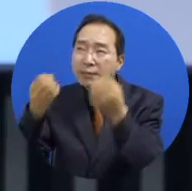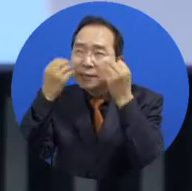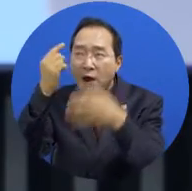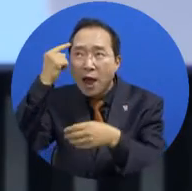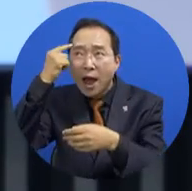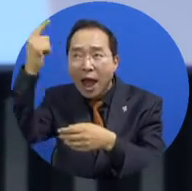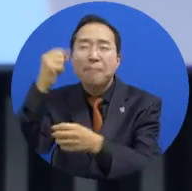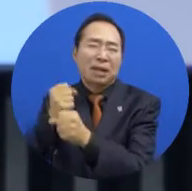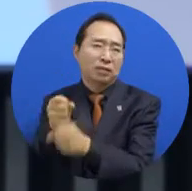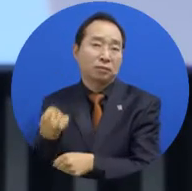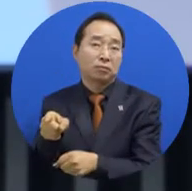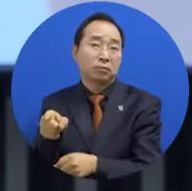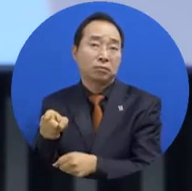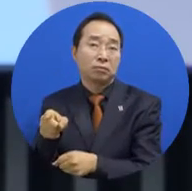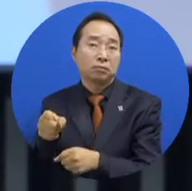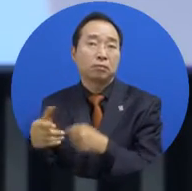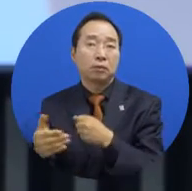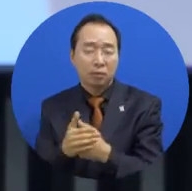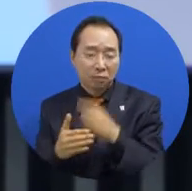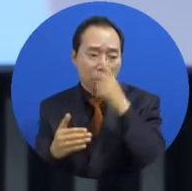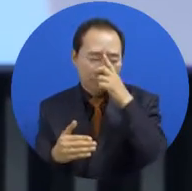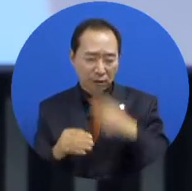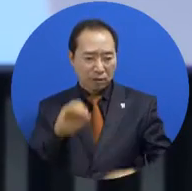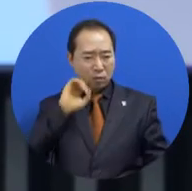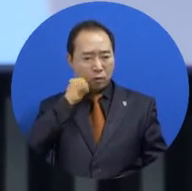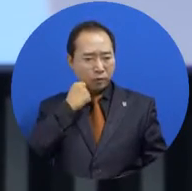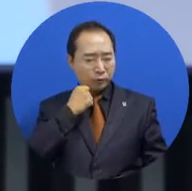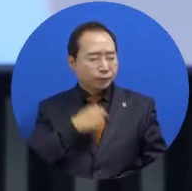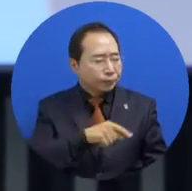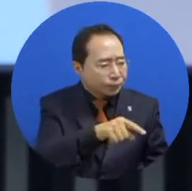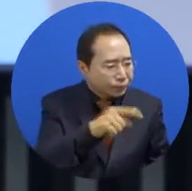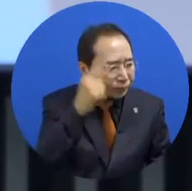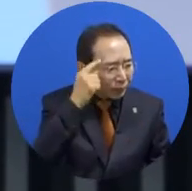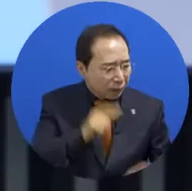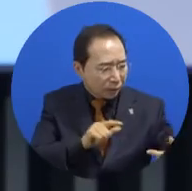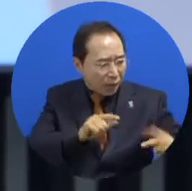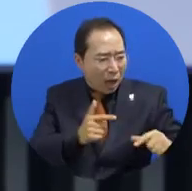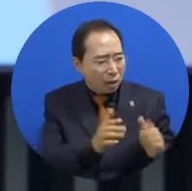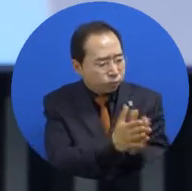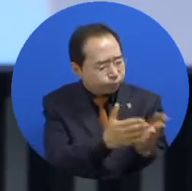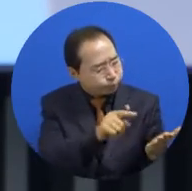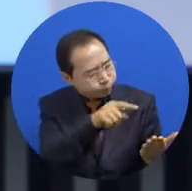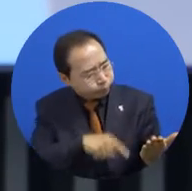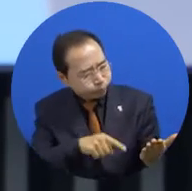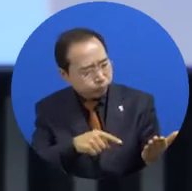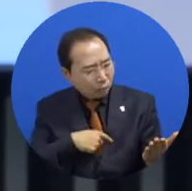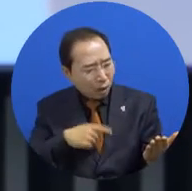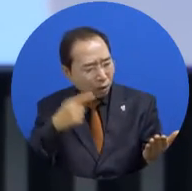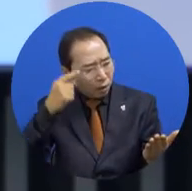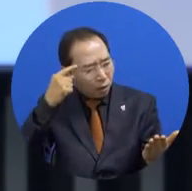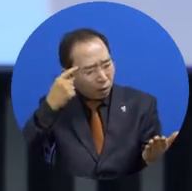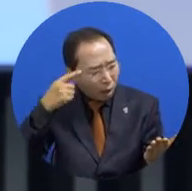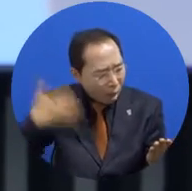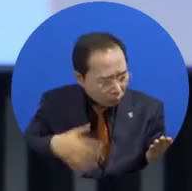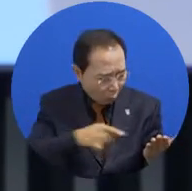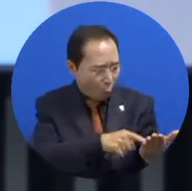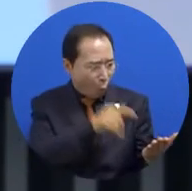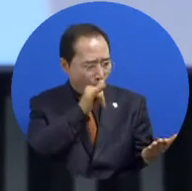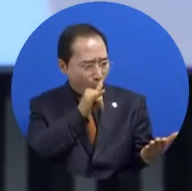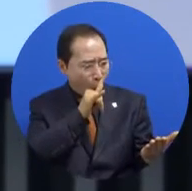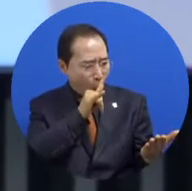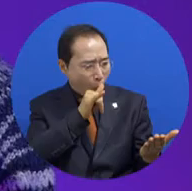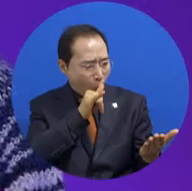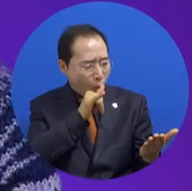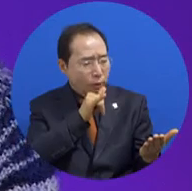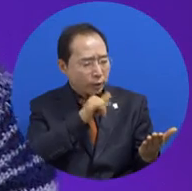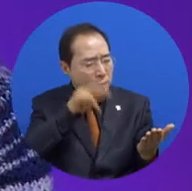내가 어려운 거, 또 내가 나하고 의견이 다른 거, 내가 지금까지 생각하지 못했던